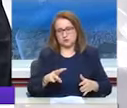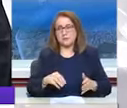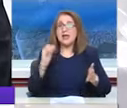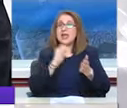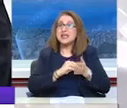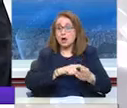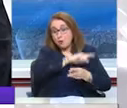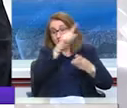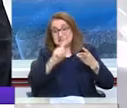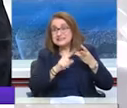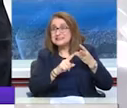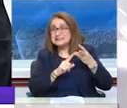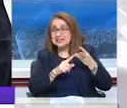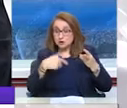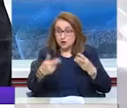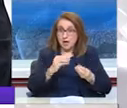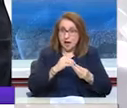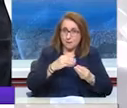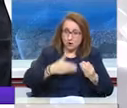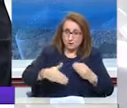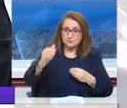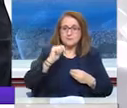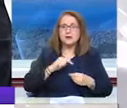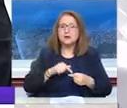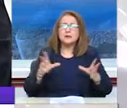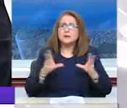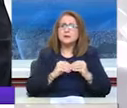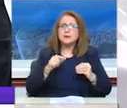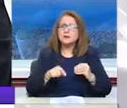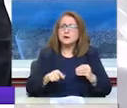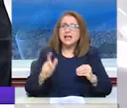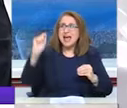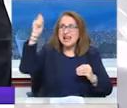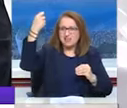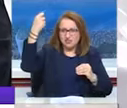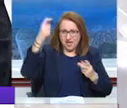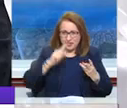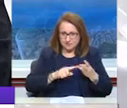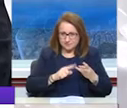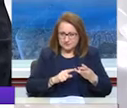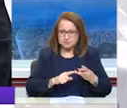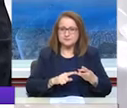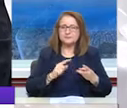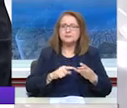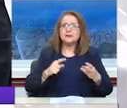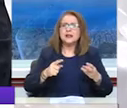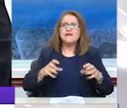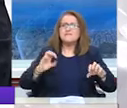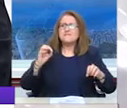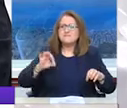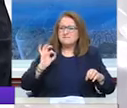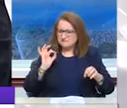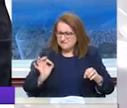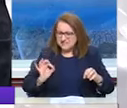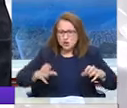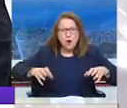εφαρμόζεται από τον Απρίλιο και μετά, και μπαίνουν οι ακόλουθοι κλάδοι: εμπορία και διανομή ηλεκτρικού ρεύματος, εμπορία και διανομή αερίων καυσίμων μέσω